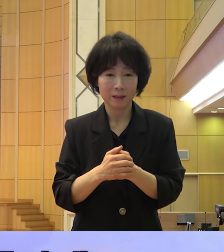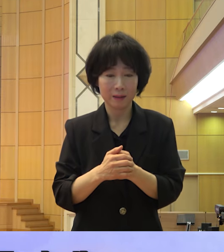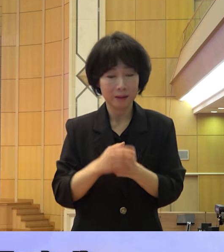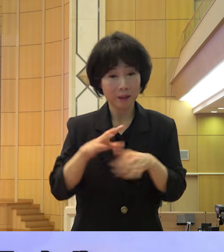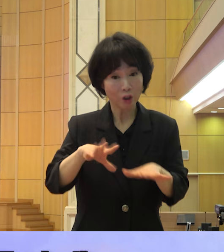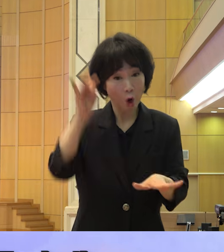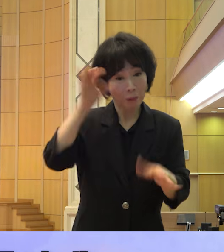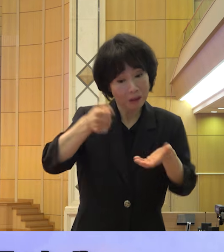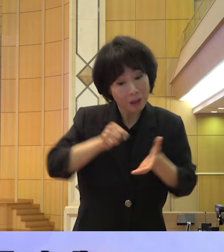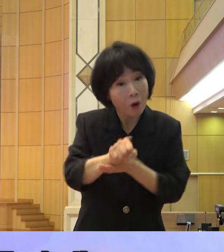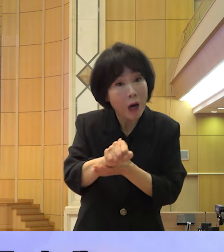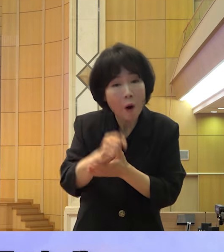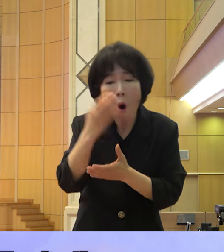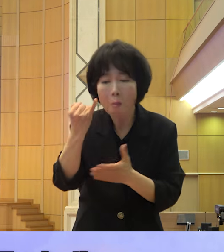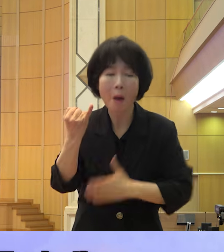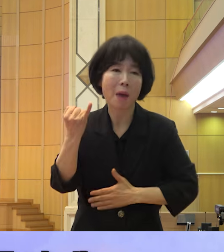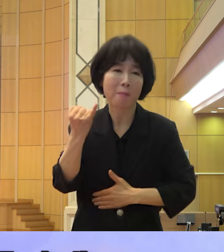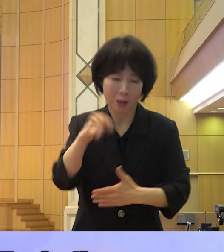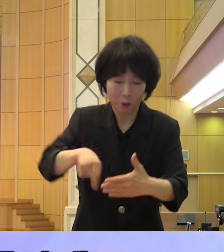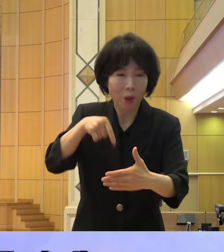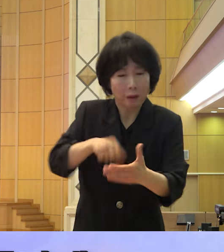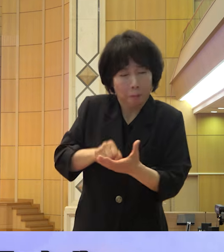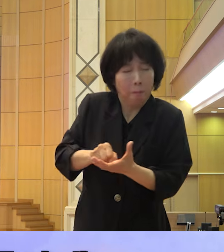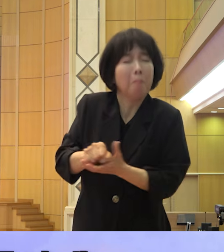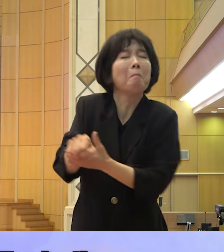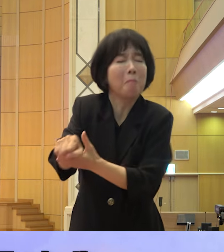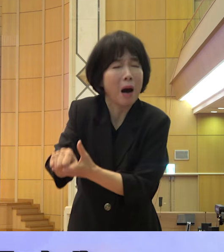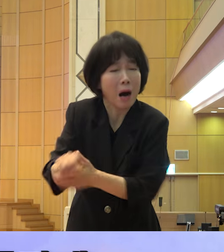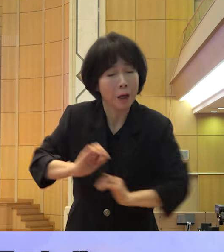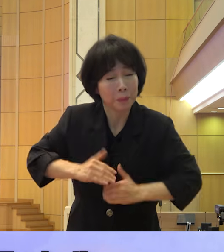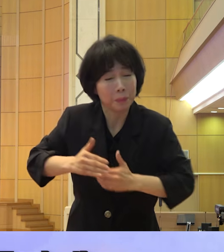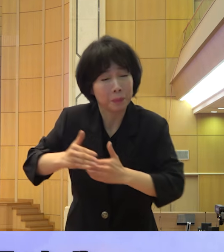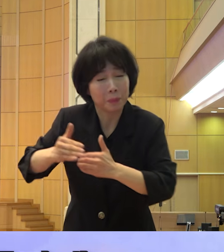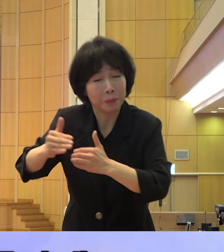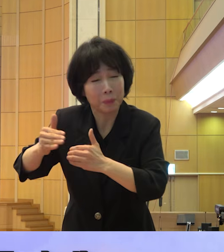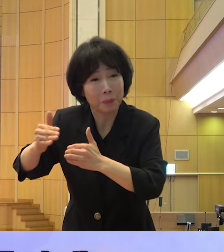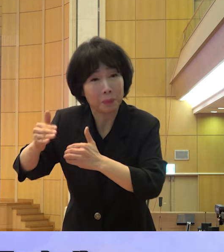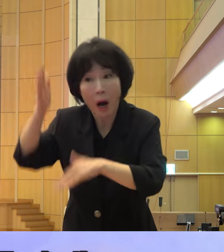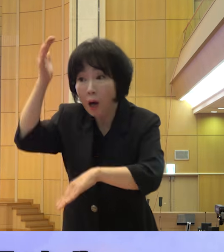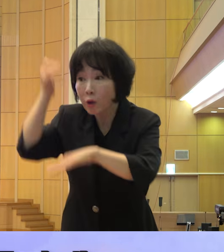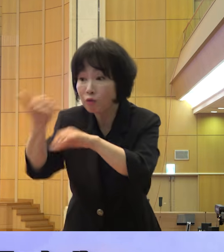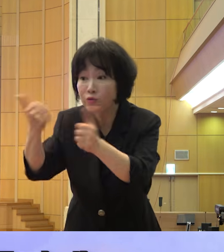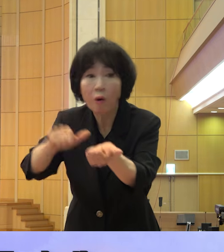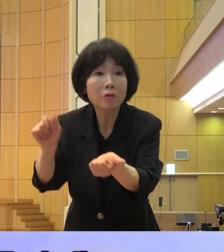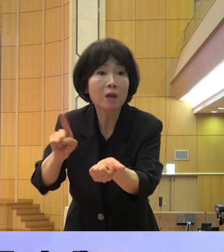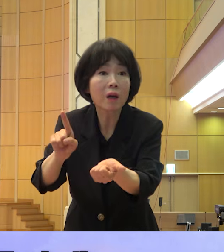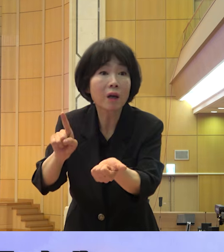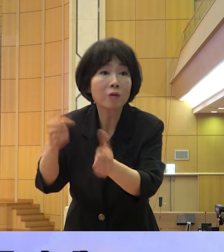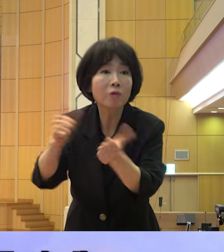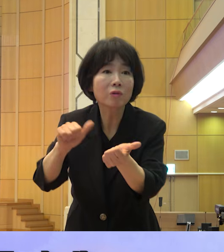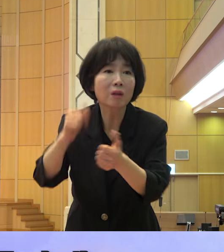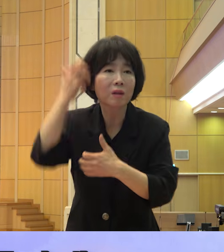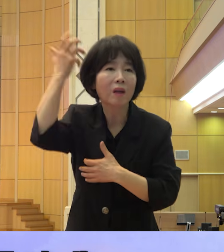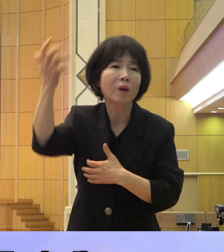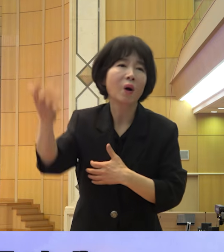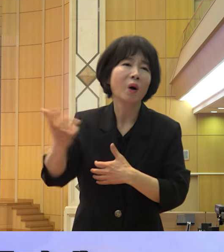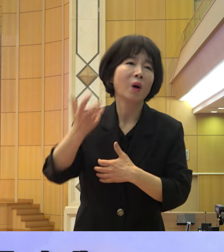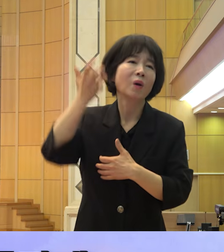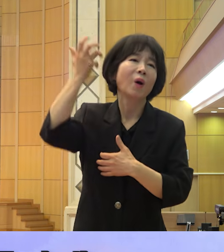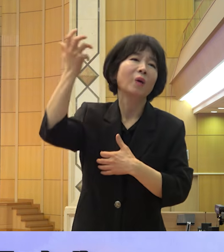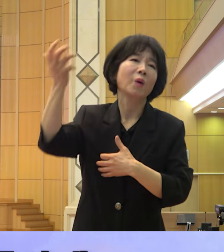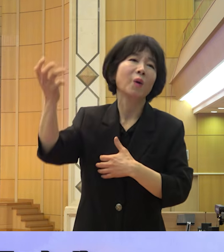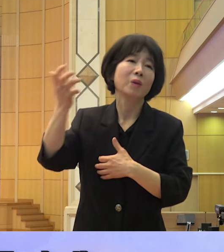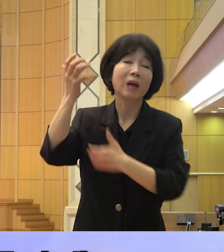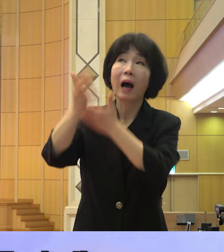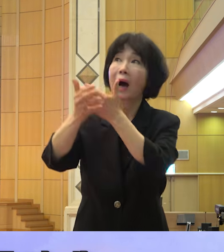시작은 어머니 뱃속에서 나왔는데 그가 나온 대로 돌아간다는 말은 내 영혼을 의미하는